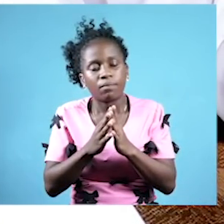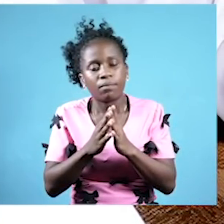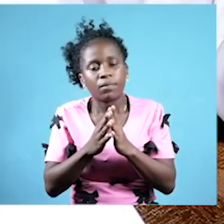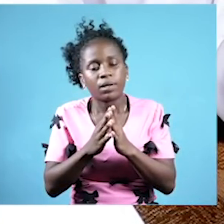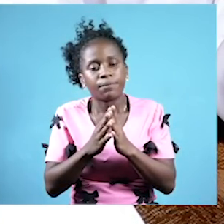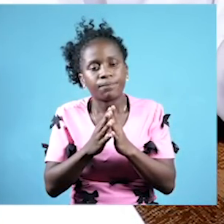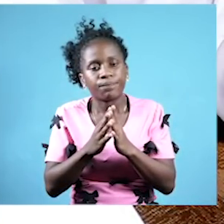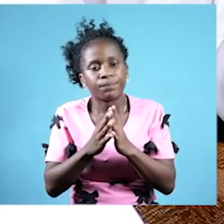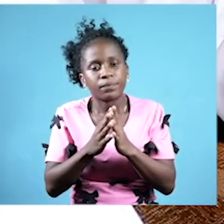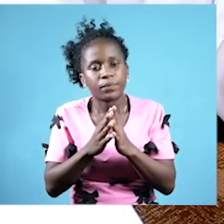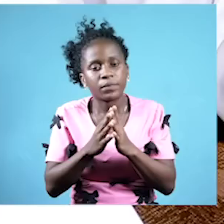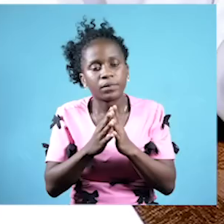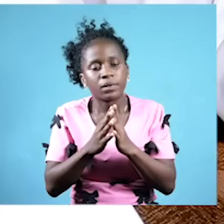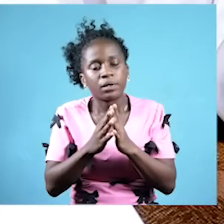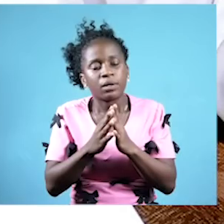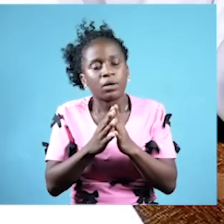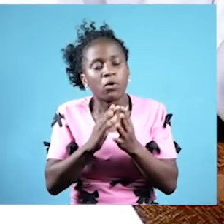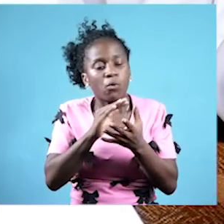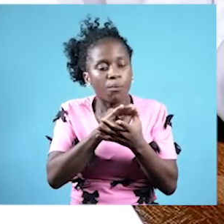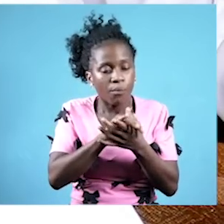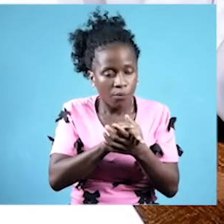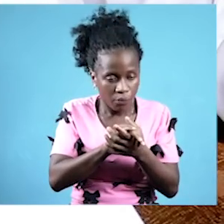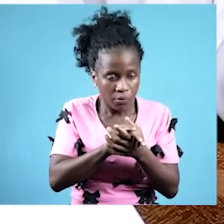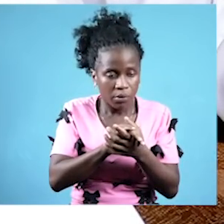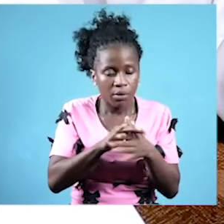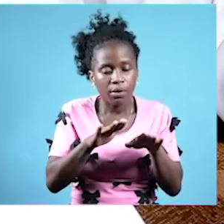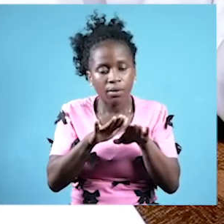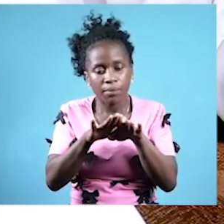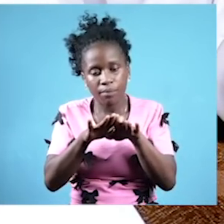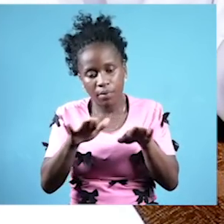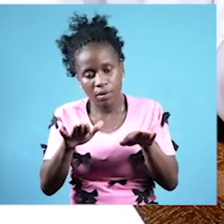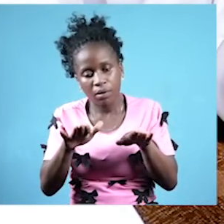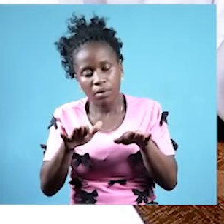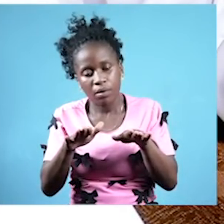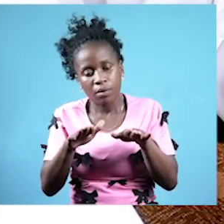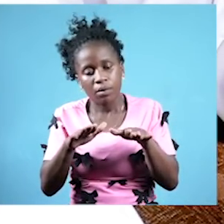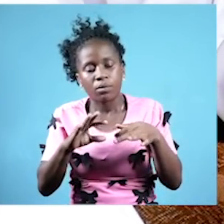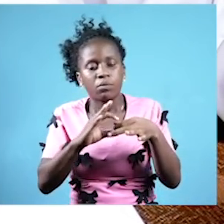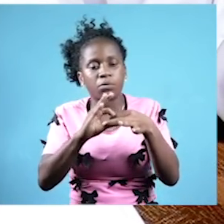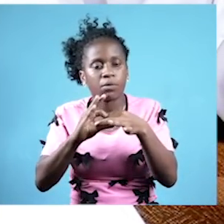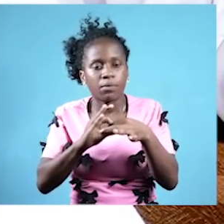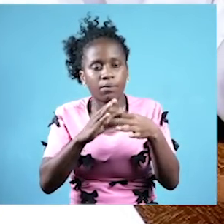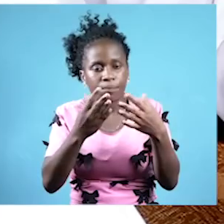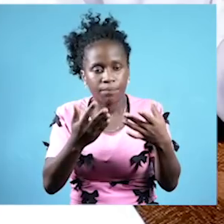Zinasimamia umoja, amani, mshikamano.